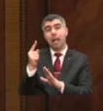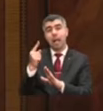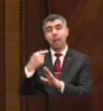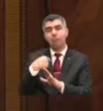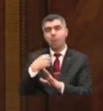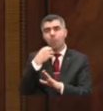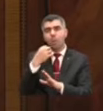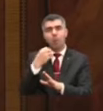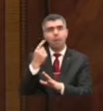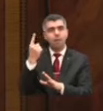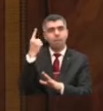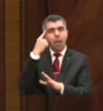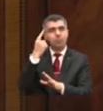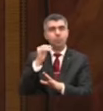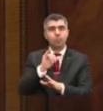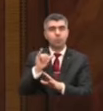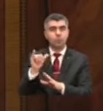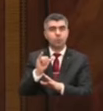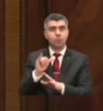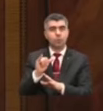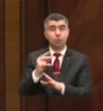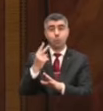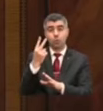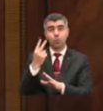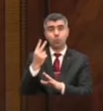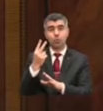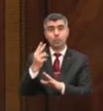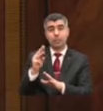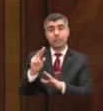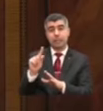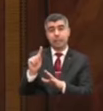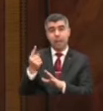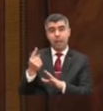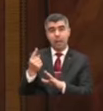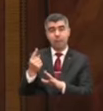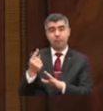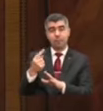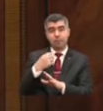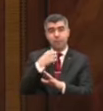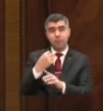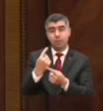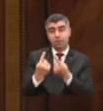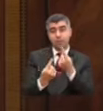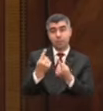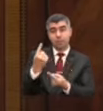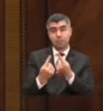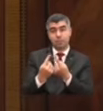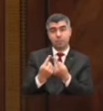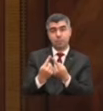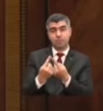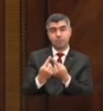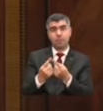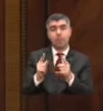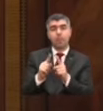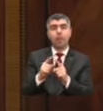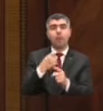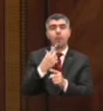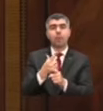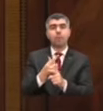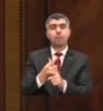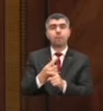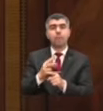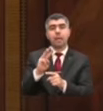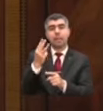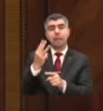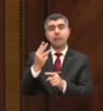نفهم اللي تيقول لك بان المحروقات خصها تتباع ب 2 دراهم و3 دراهم واش نسرقوه؟ الا سرقناه خصنا نخلصوه ب 3.50 دراهم، فما بالك